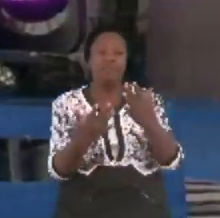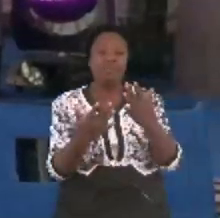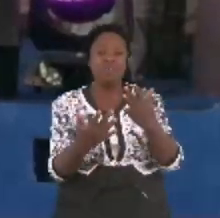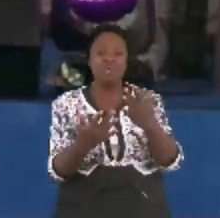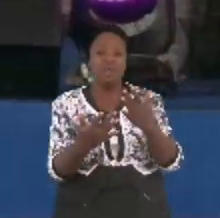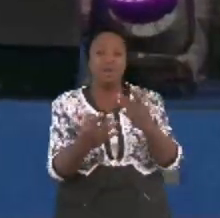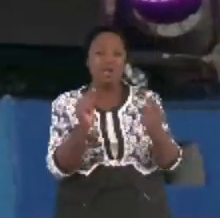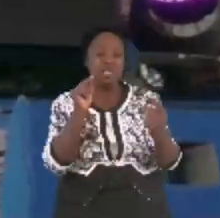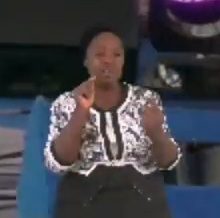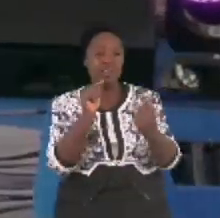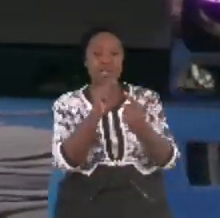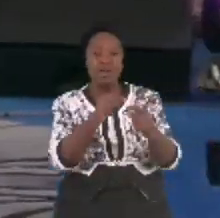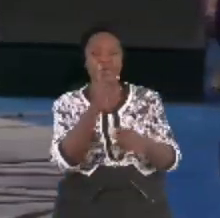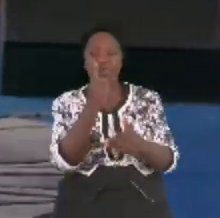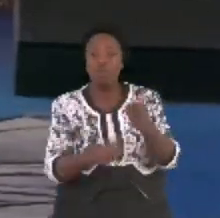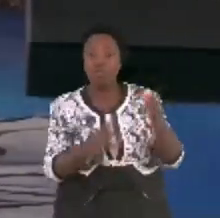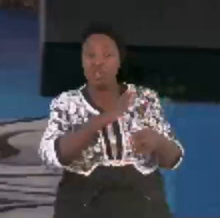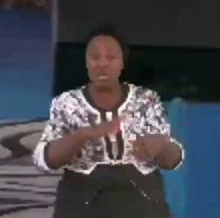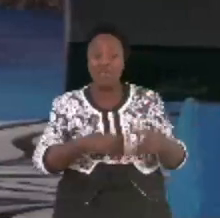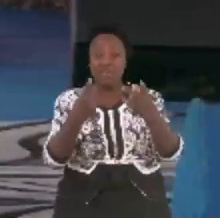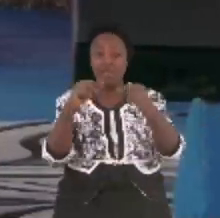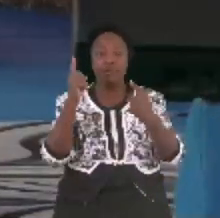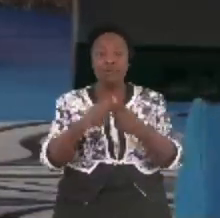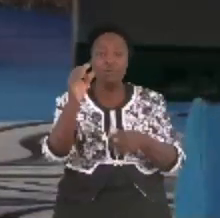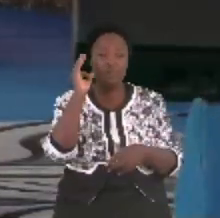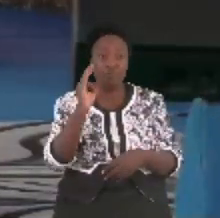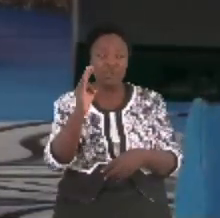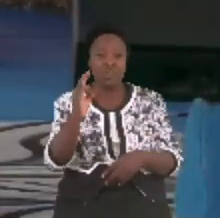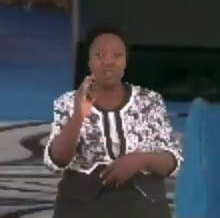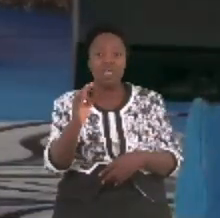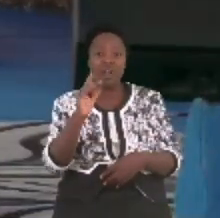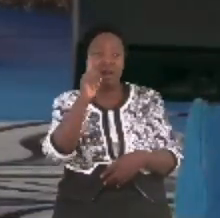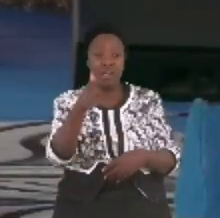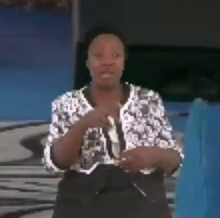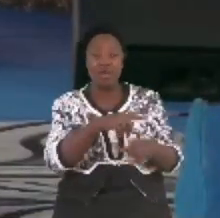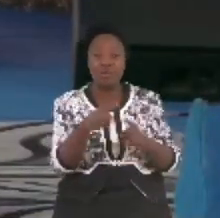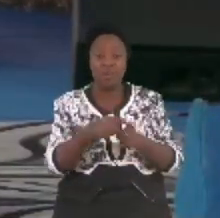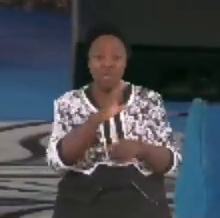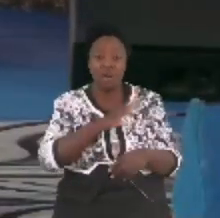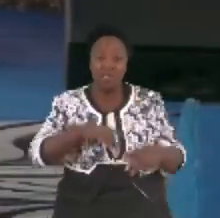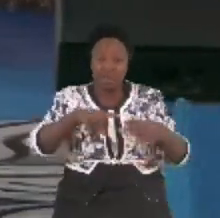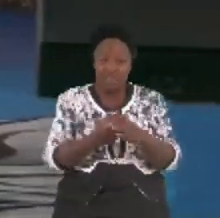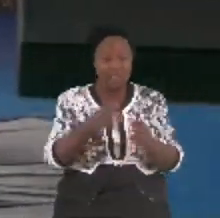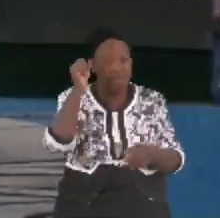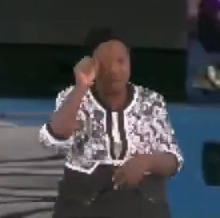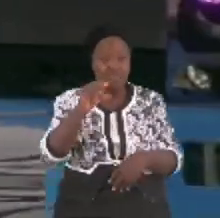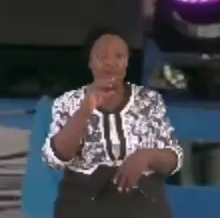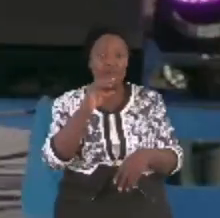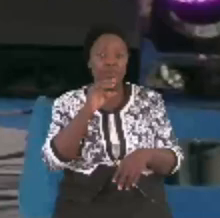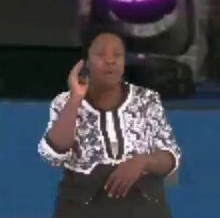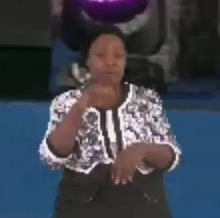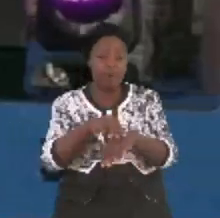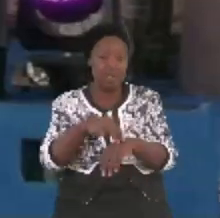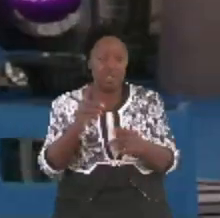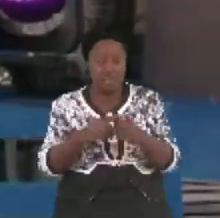Exactement ce que Christ est venu prêcher plus tard, quand Christ a commencé son ministère. Il a dit, vous